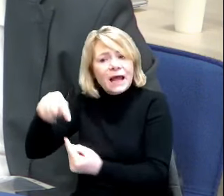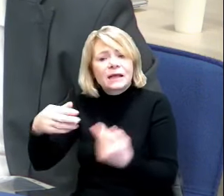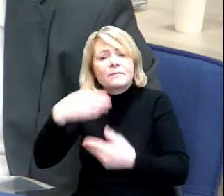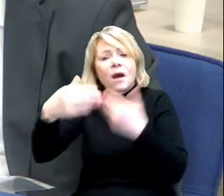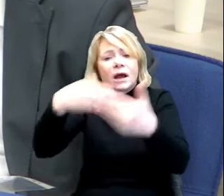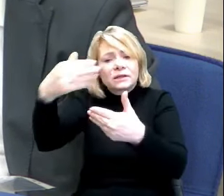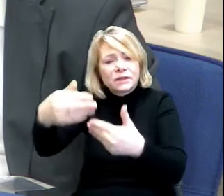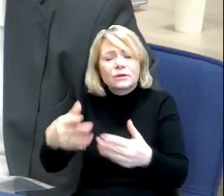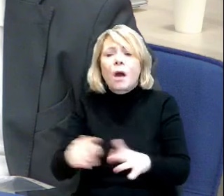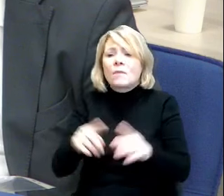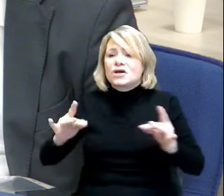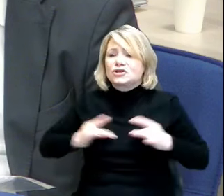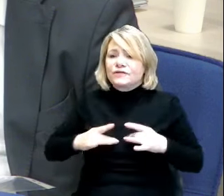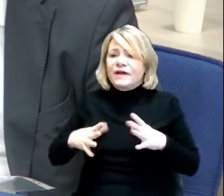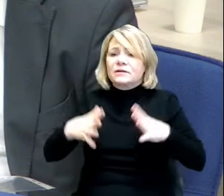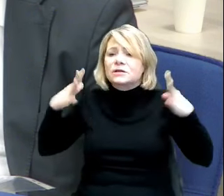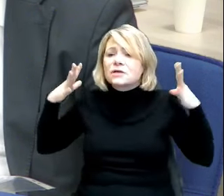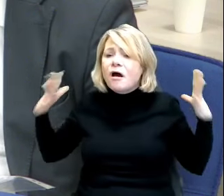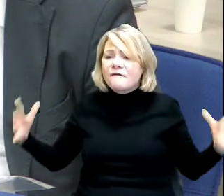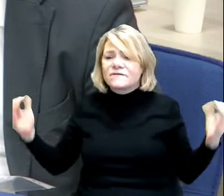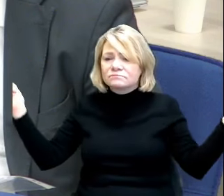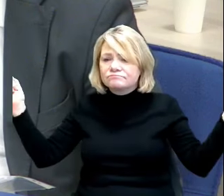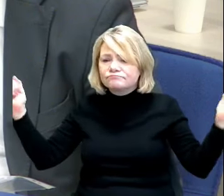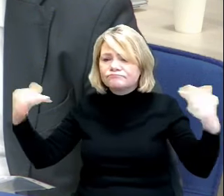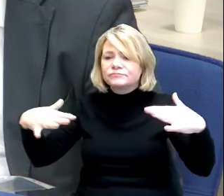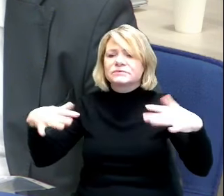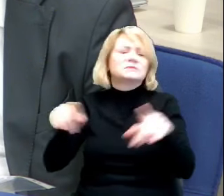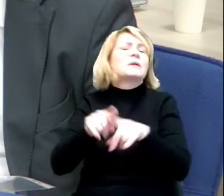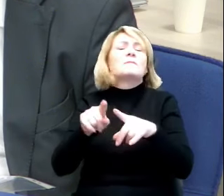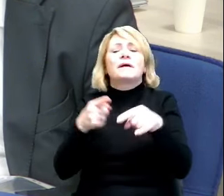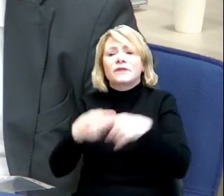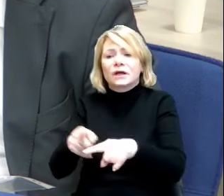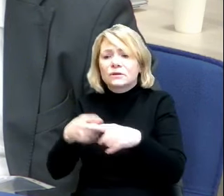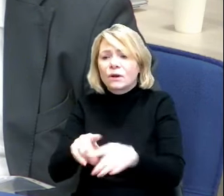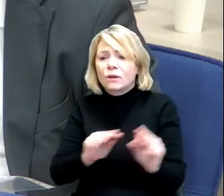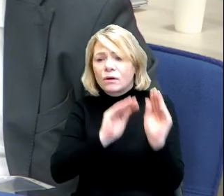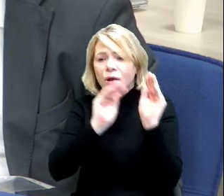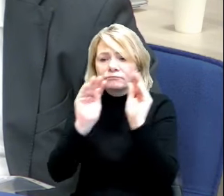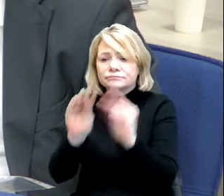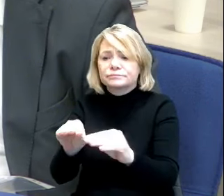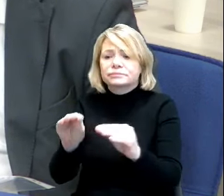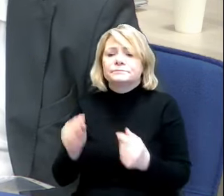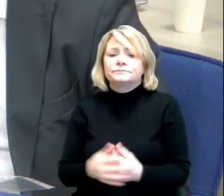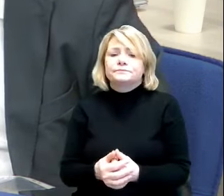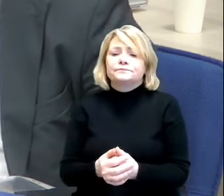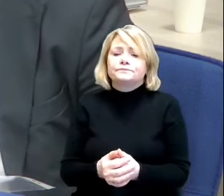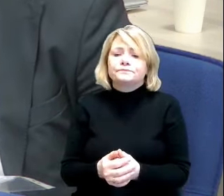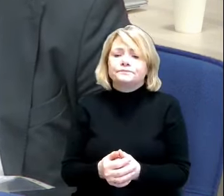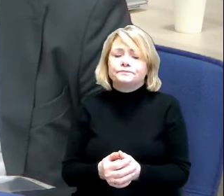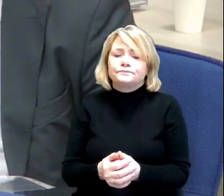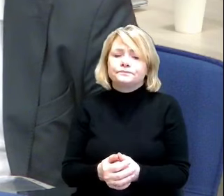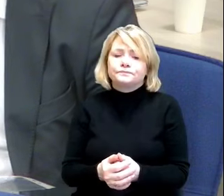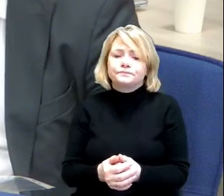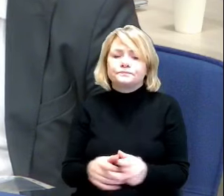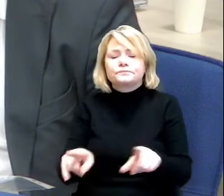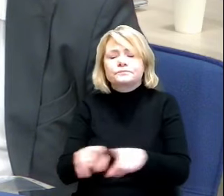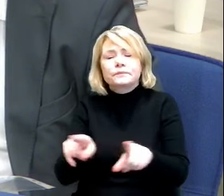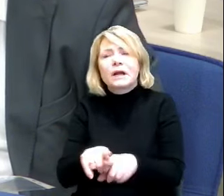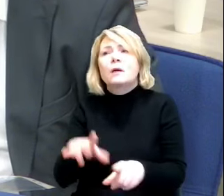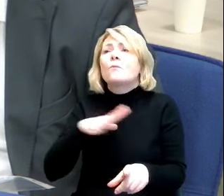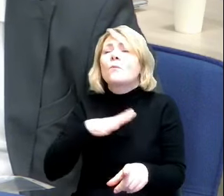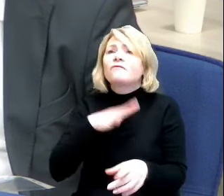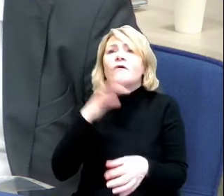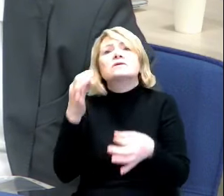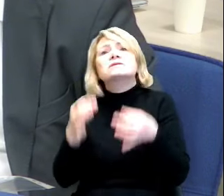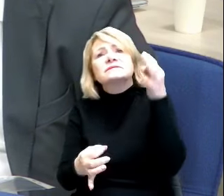renginių ruošimui dėl dėl tam tikrų technologijų įrengimo tai e dar po to buvo svarstymai dėl tam